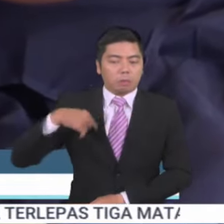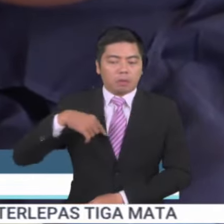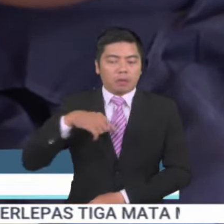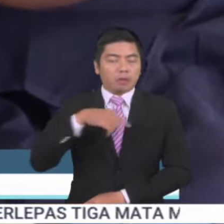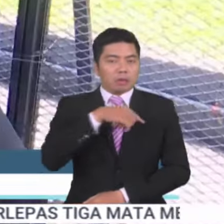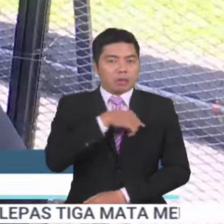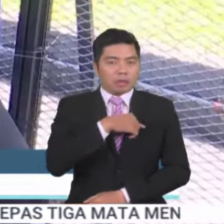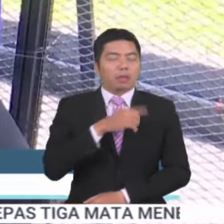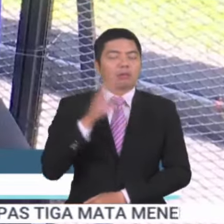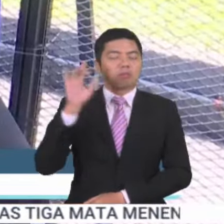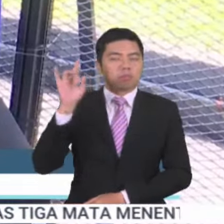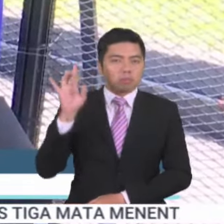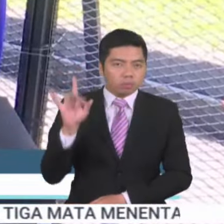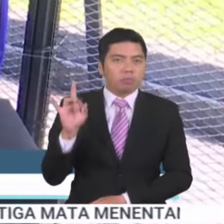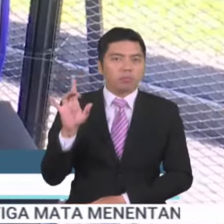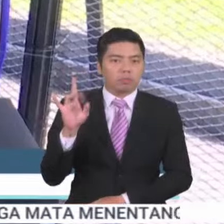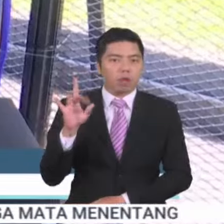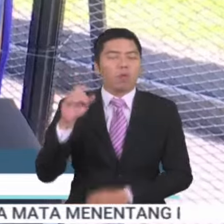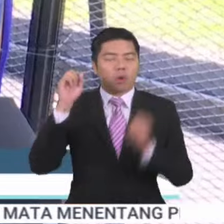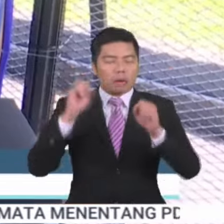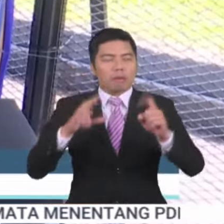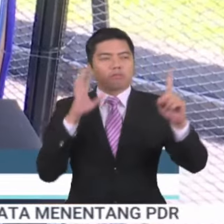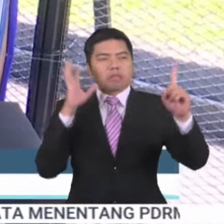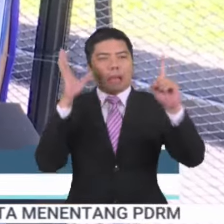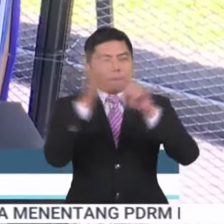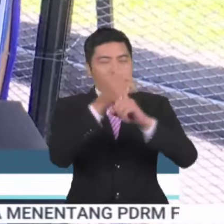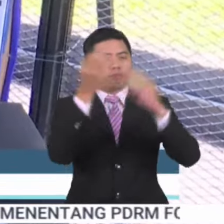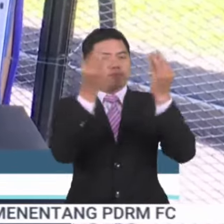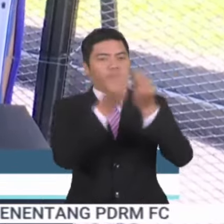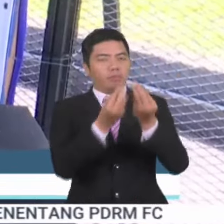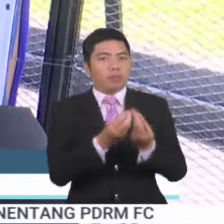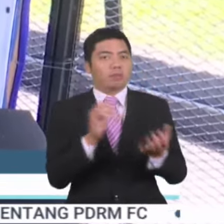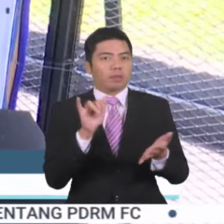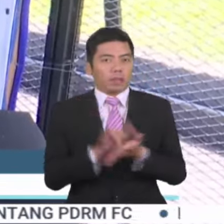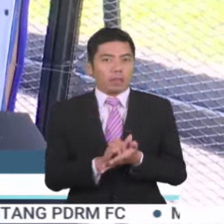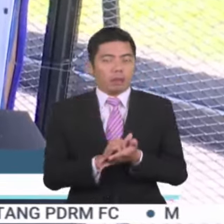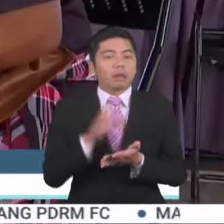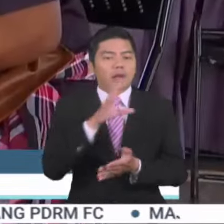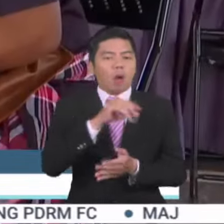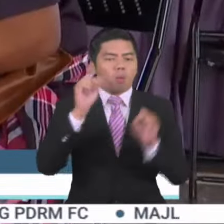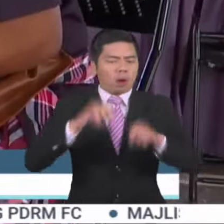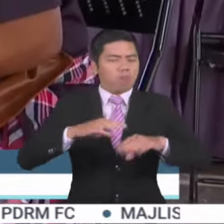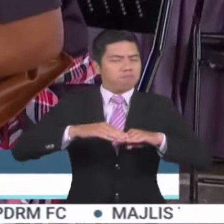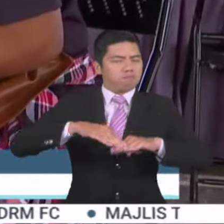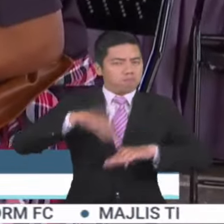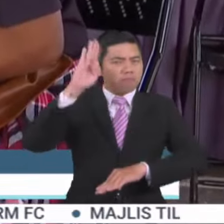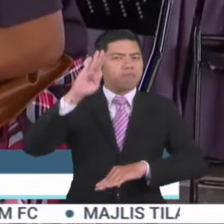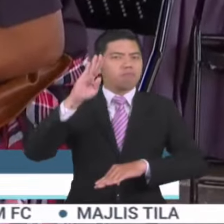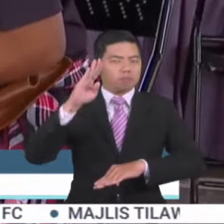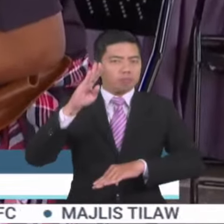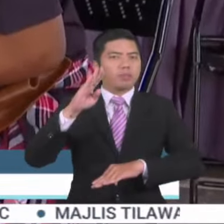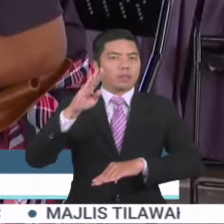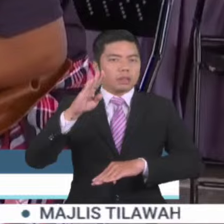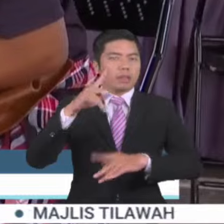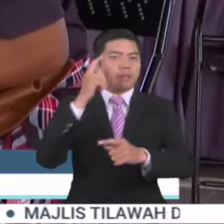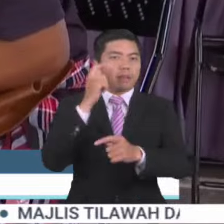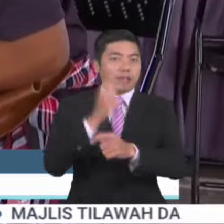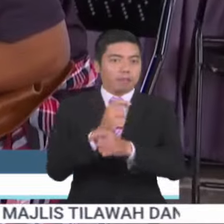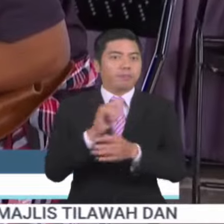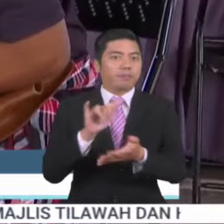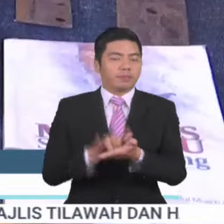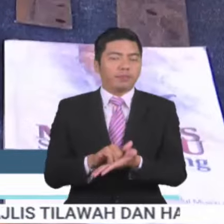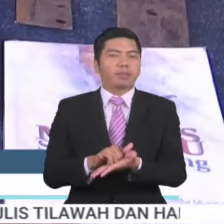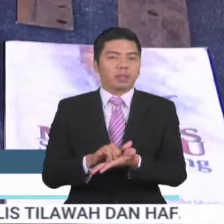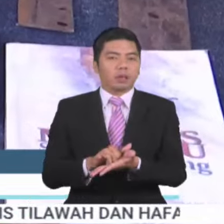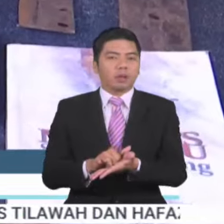memang insya-Allah akan mencapai sasaran melebihi daripada sasaran yang ditetapkan